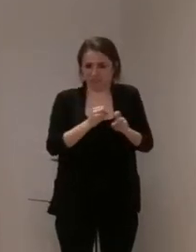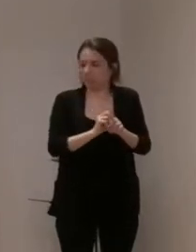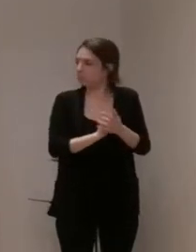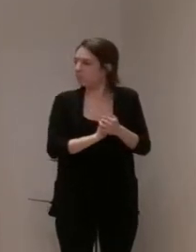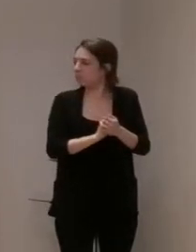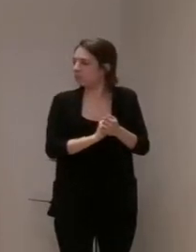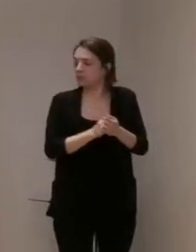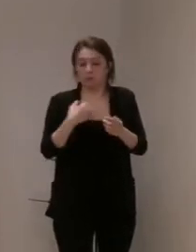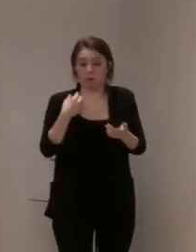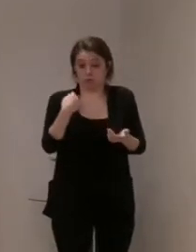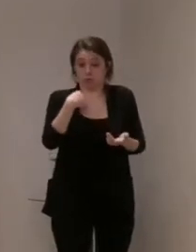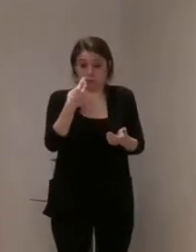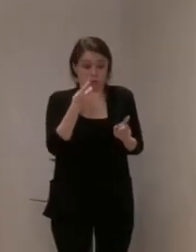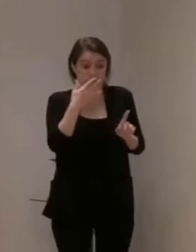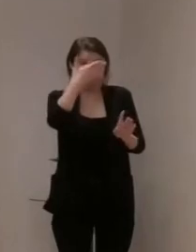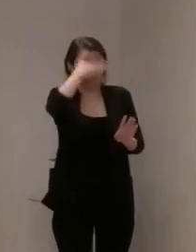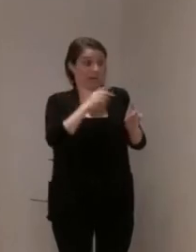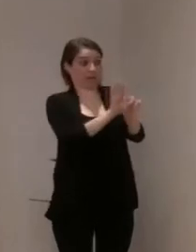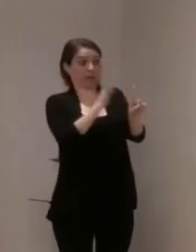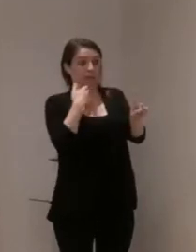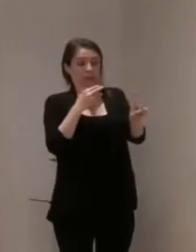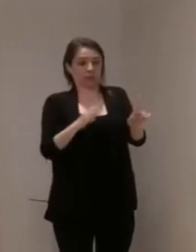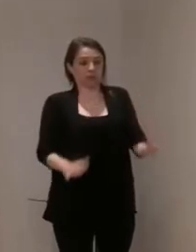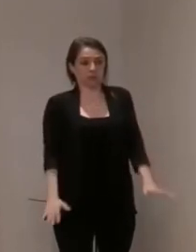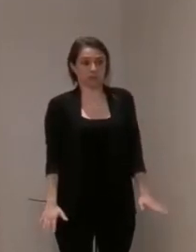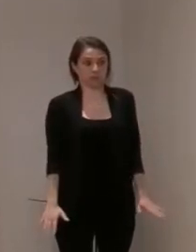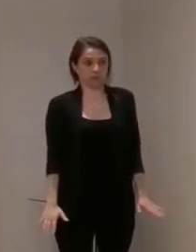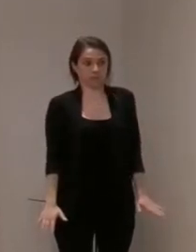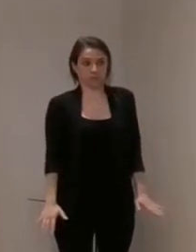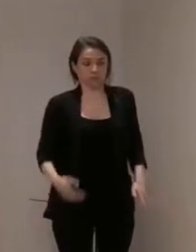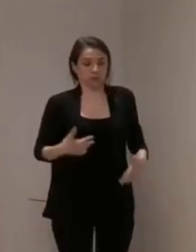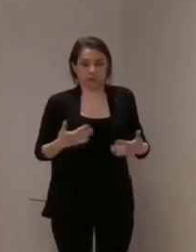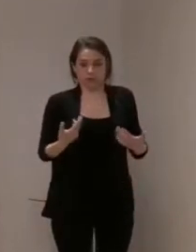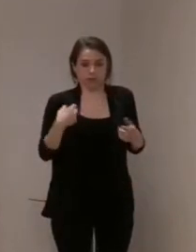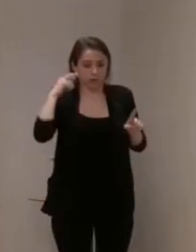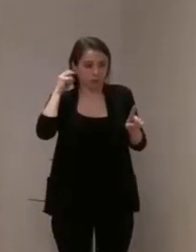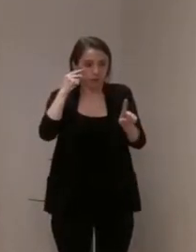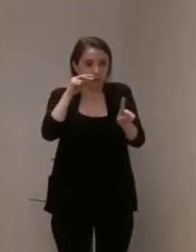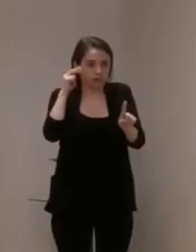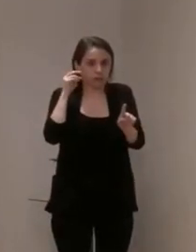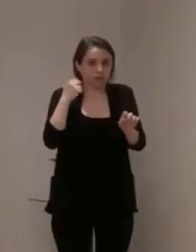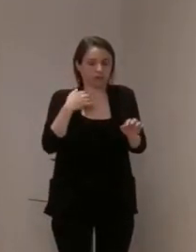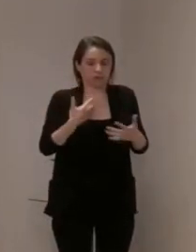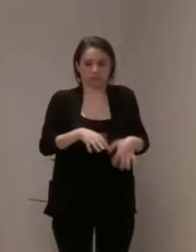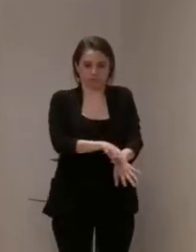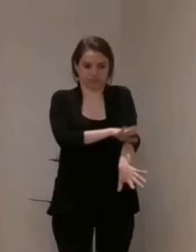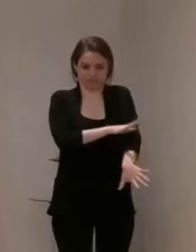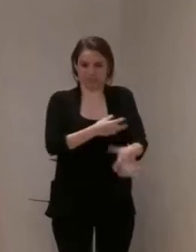Això de tenir-te dreta, de cara a la paret, sense moure't, ja us he dit, és una constant que he